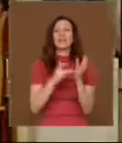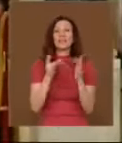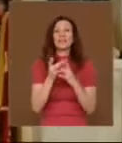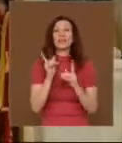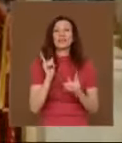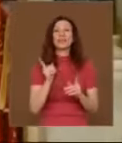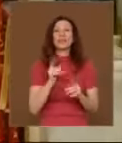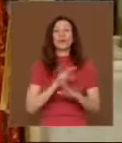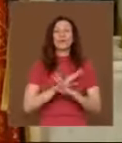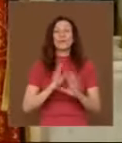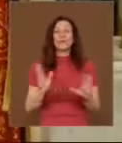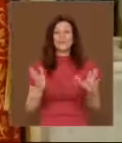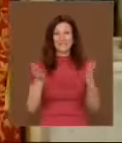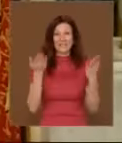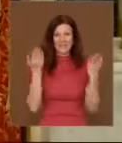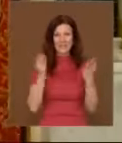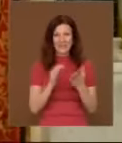мъртвите.